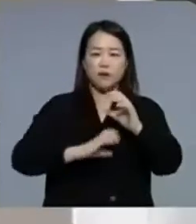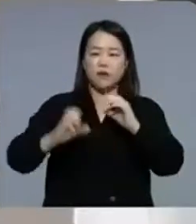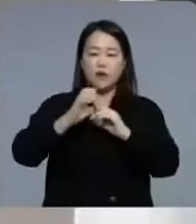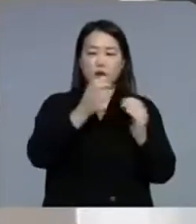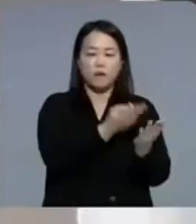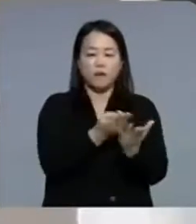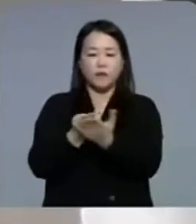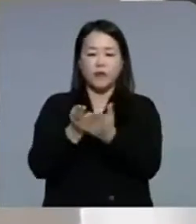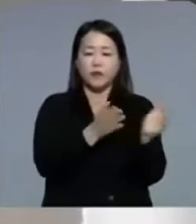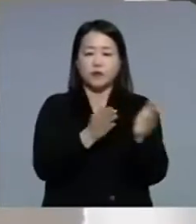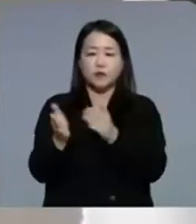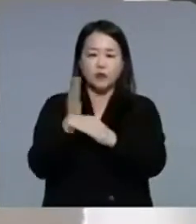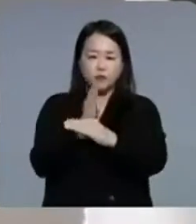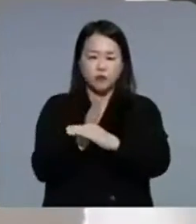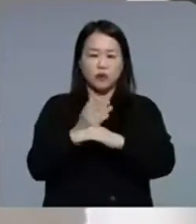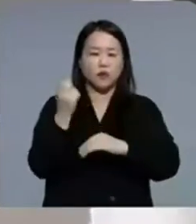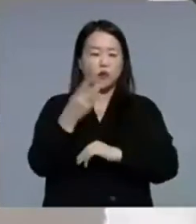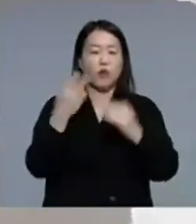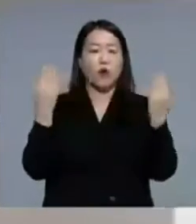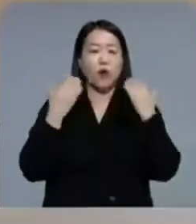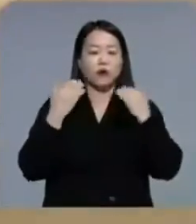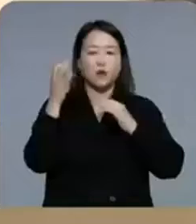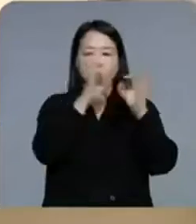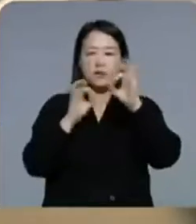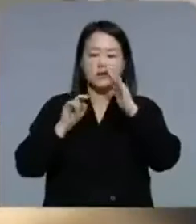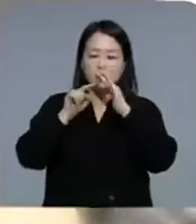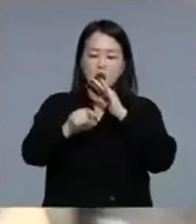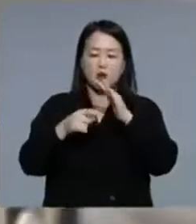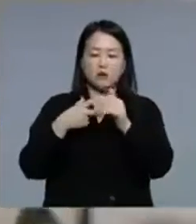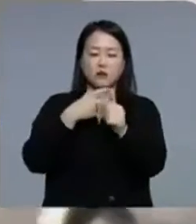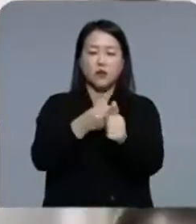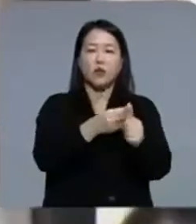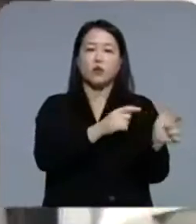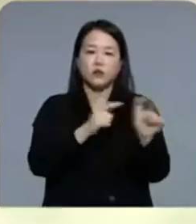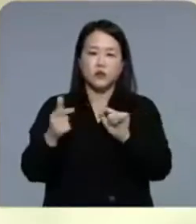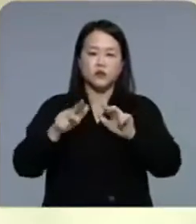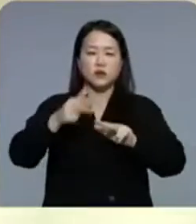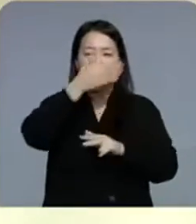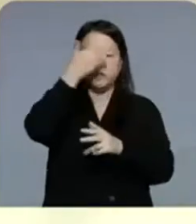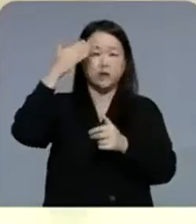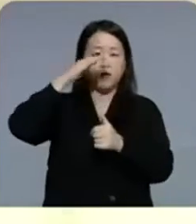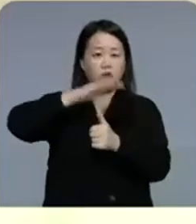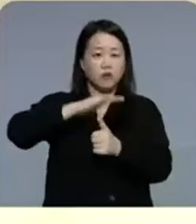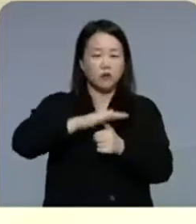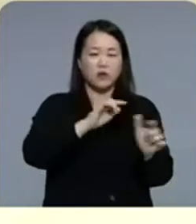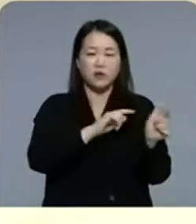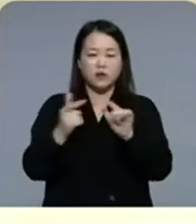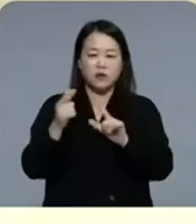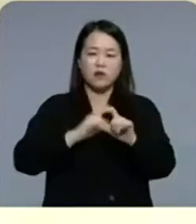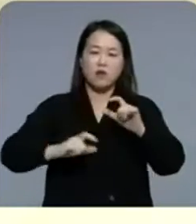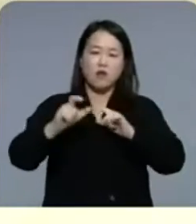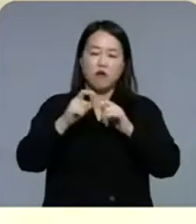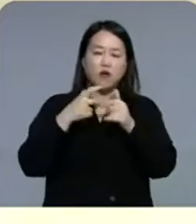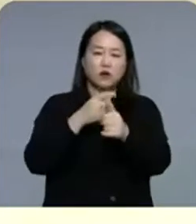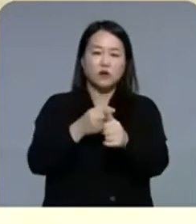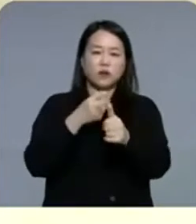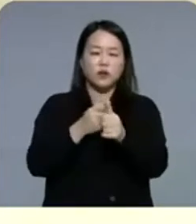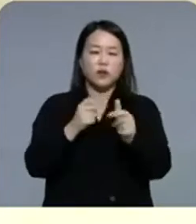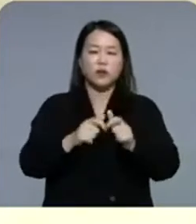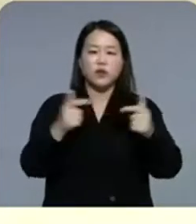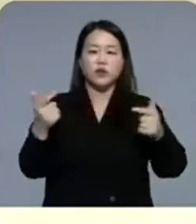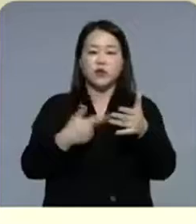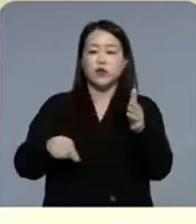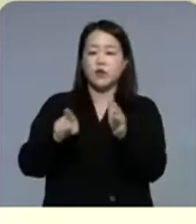학교 방문 접종 등 30% 대회 머물러 있는 소아청소년 백신접종률 높이기 위한 대책도 마련하고 있습니다